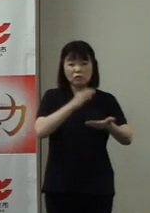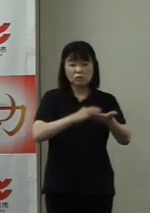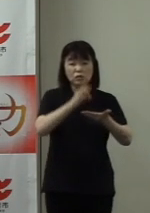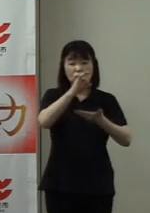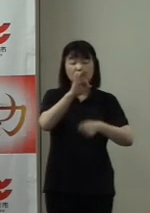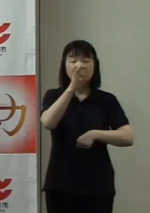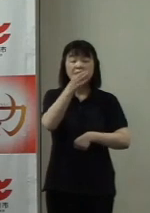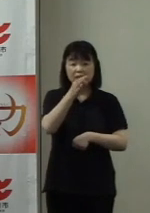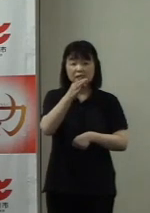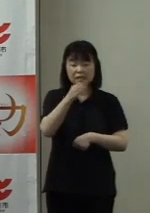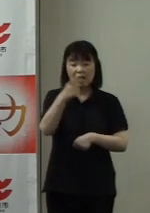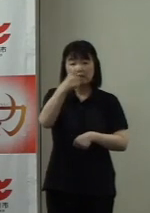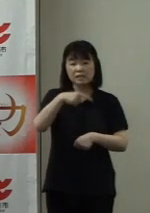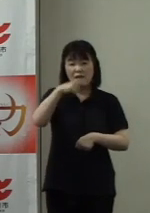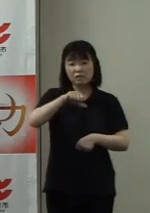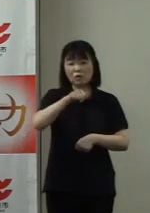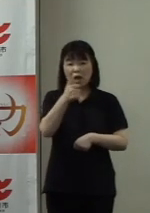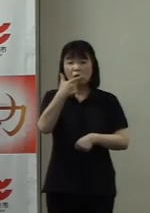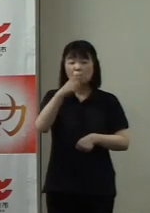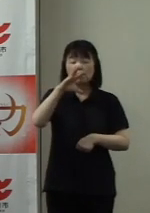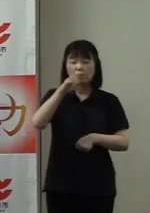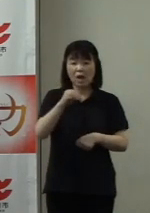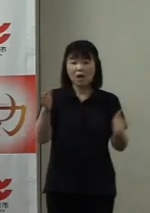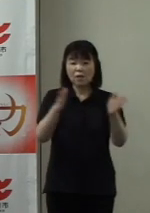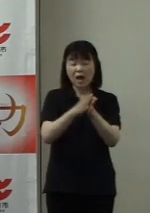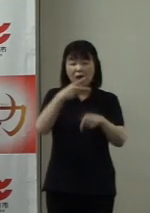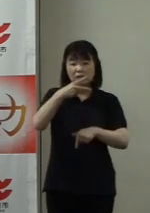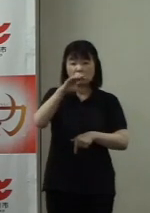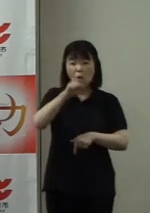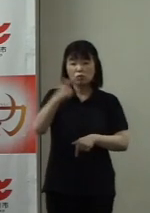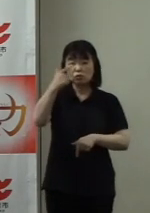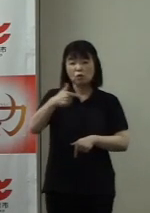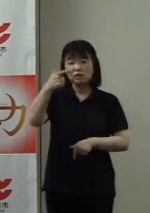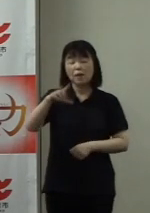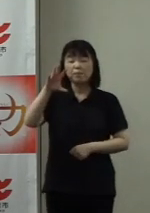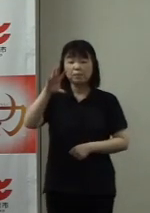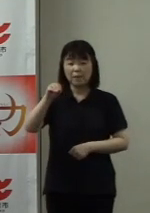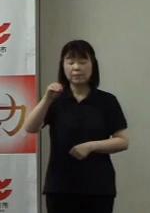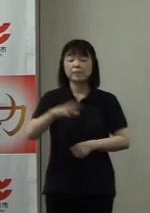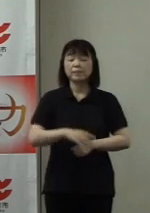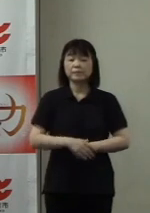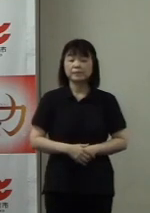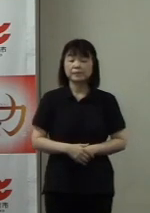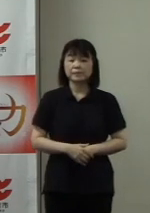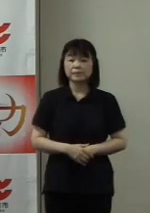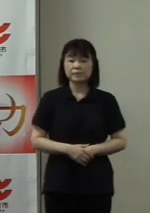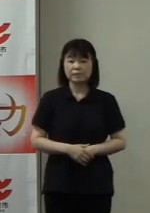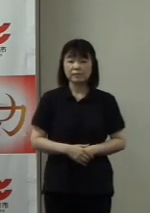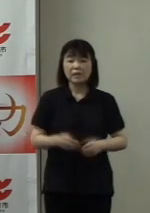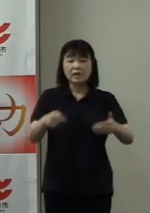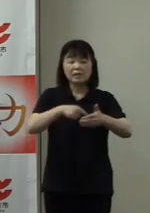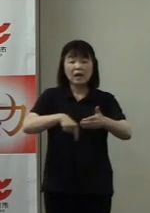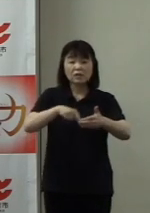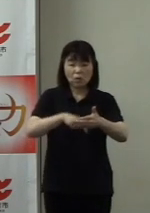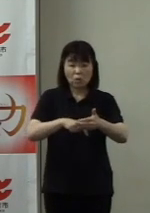万円となっておりまして、合計が2億6000万でございます。内容の方、被災者支